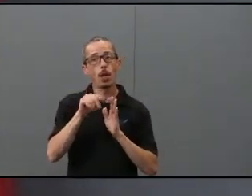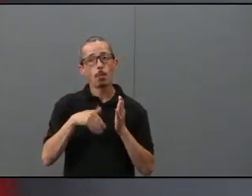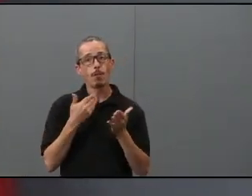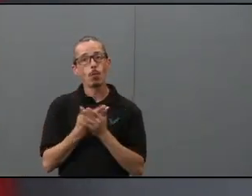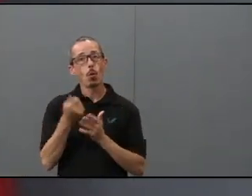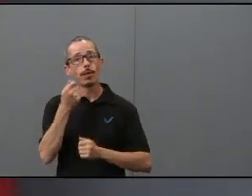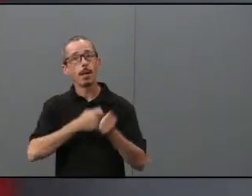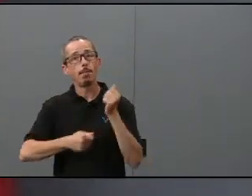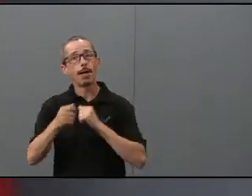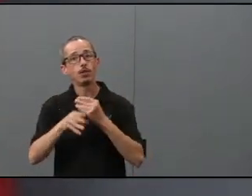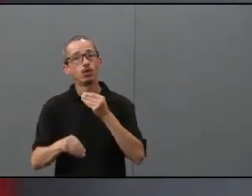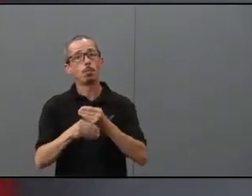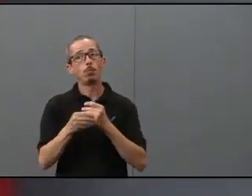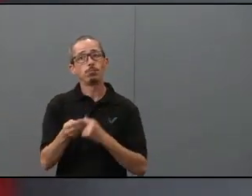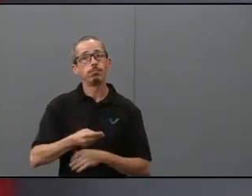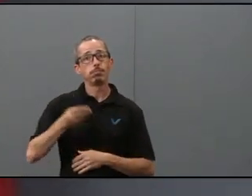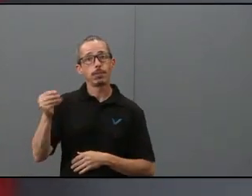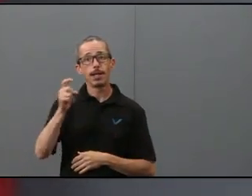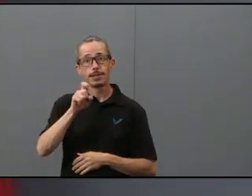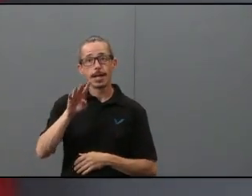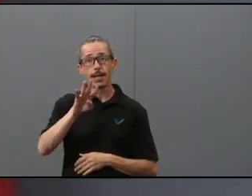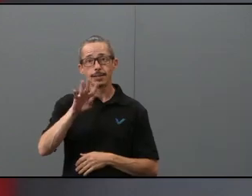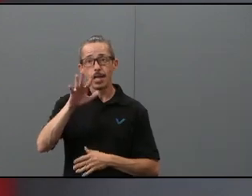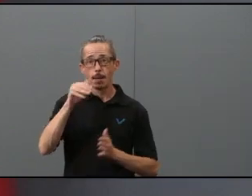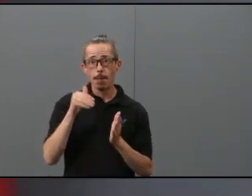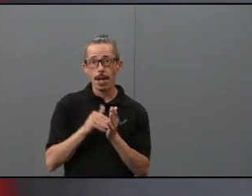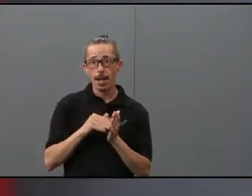la dépense supplémentaire de